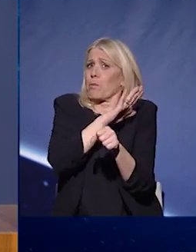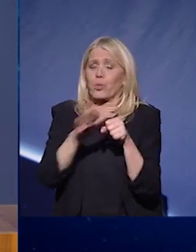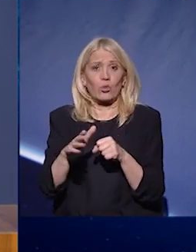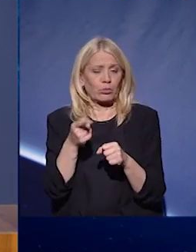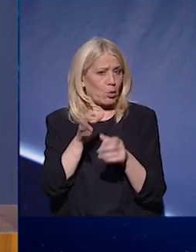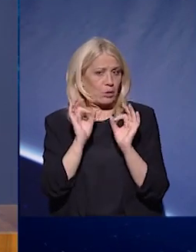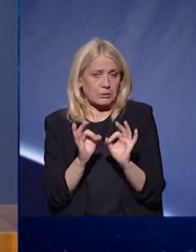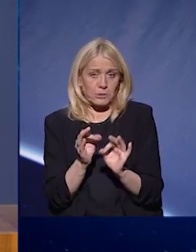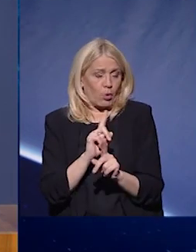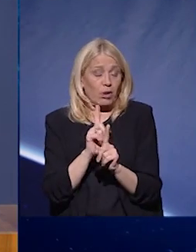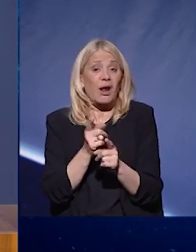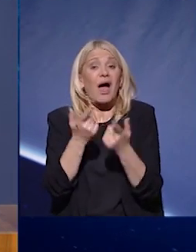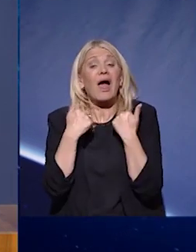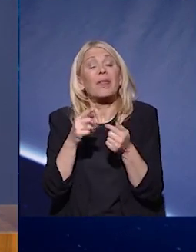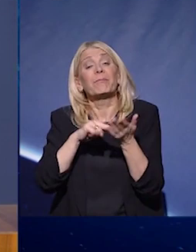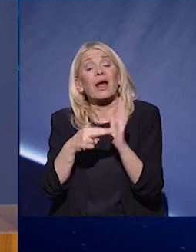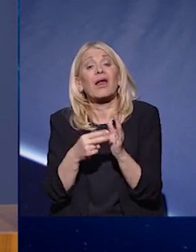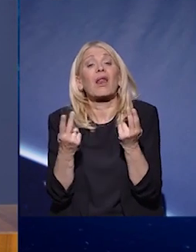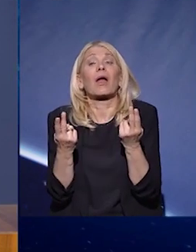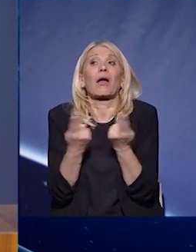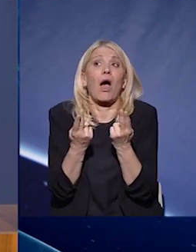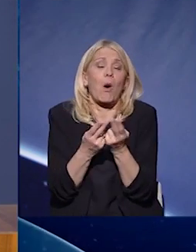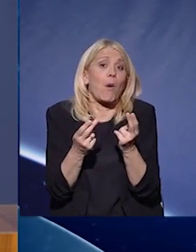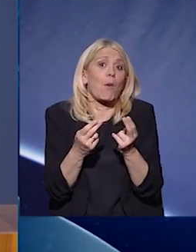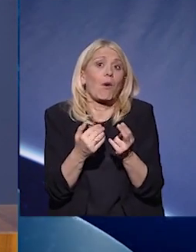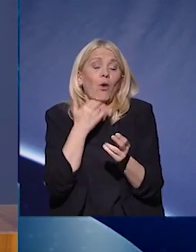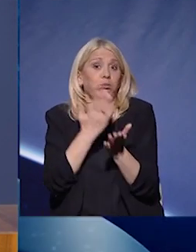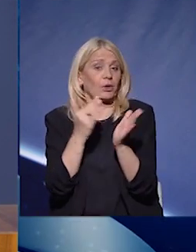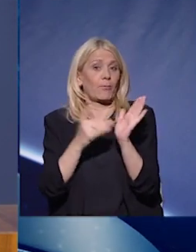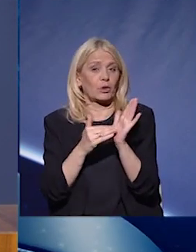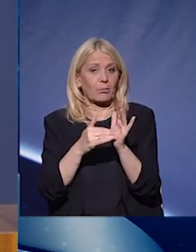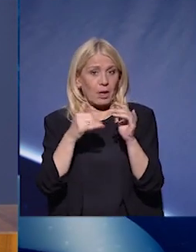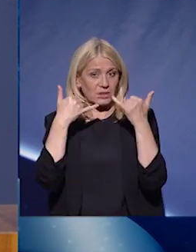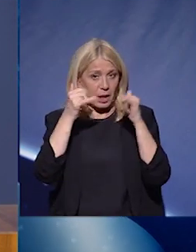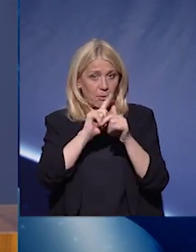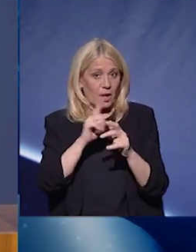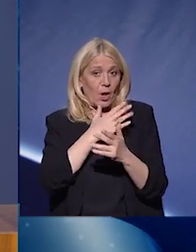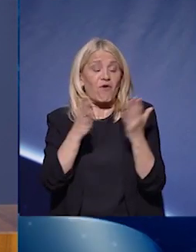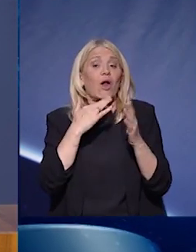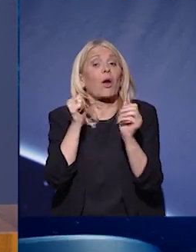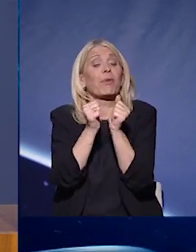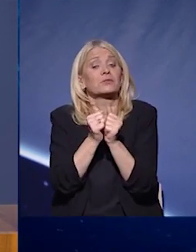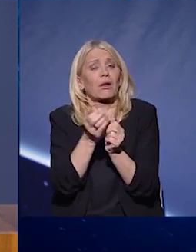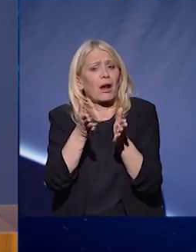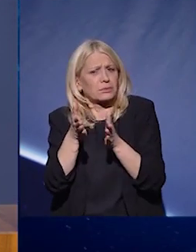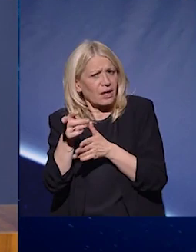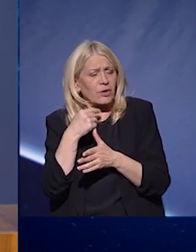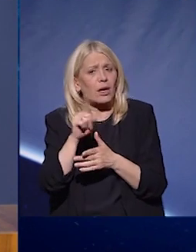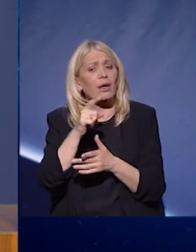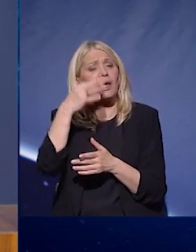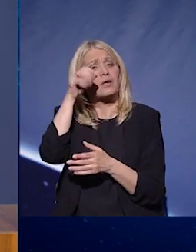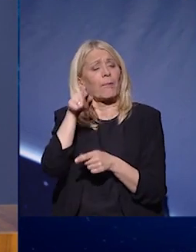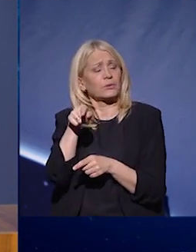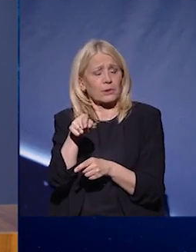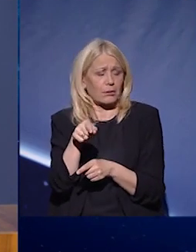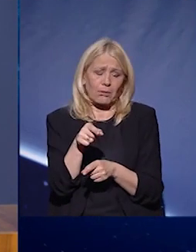je sigurno. Ali su planirani kao potreba. Nije sajam kao veliki kapacitet planiran samo isključivo za